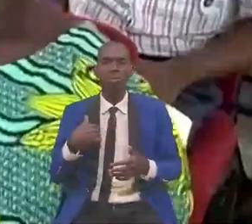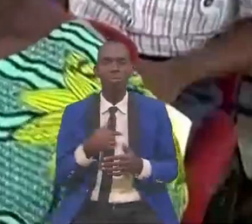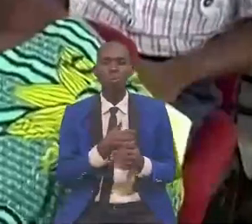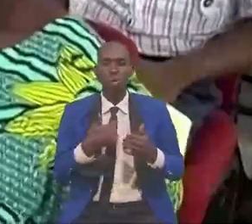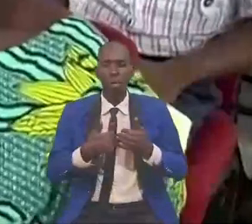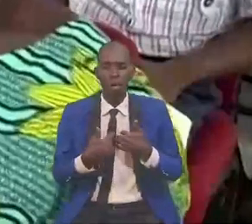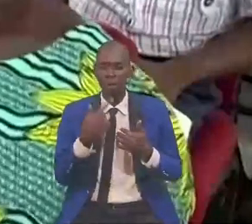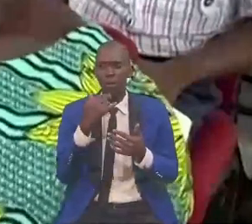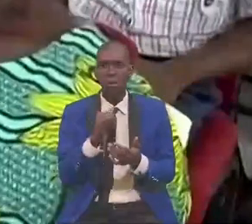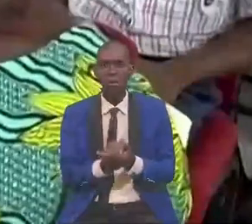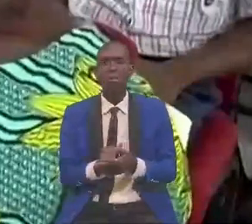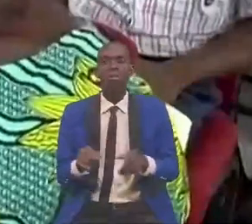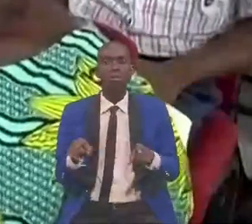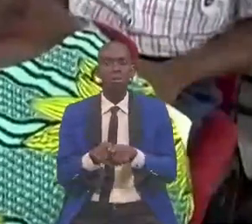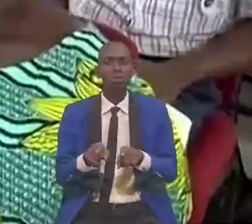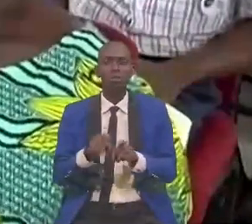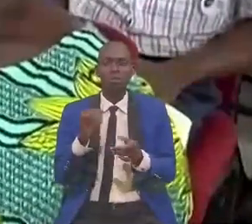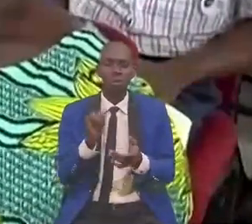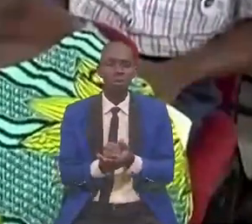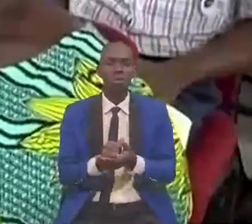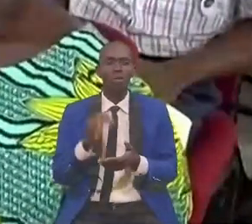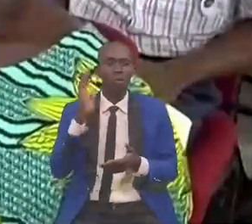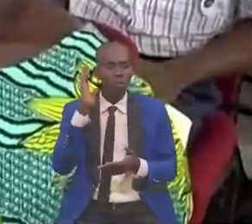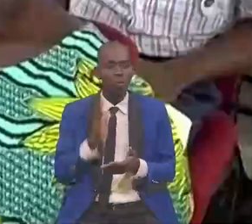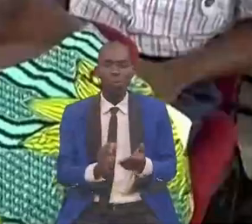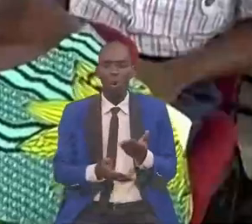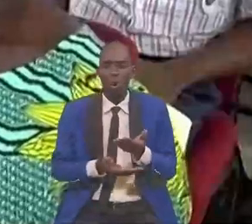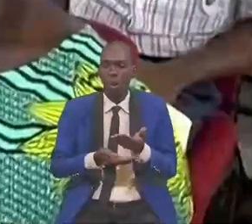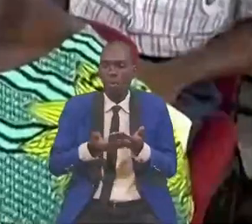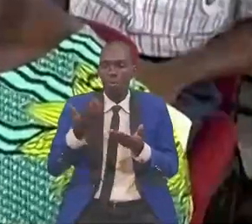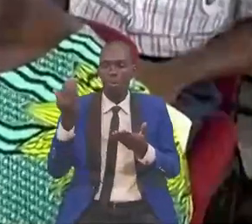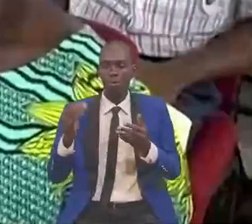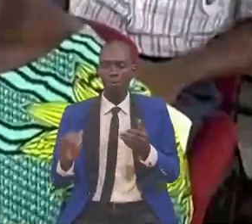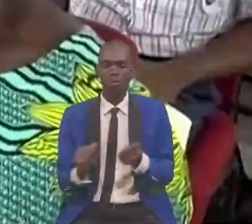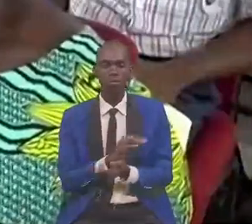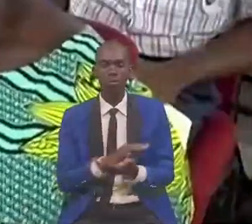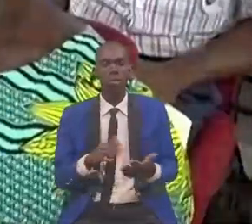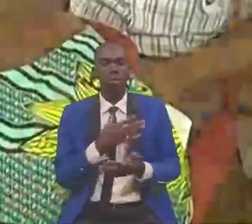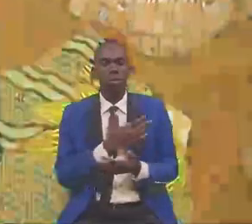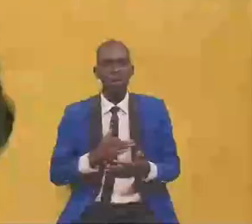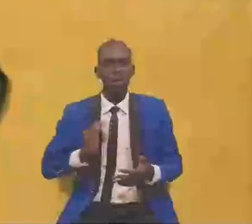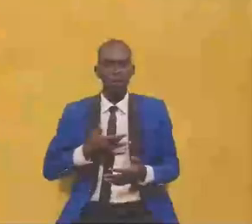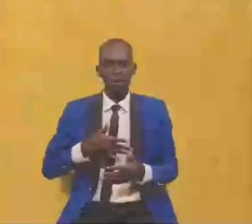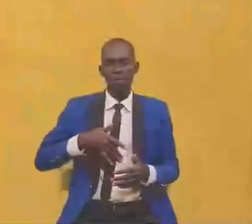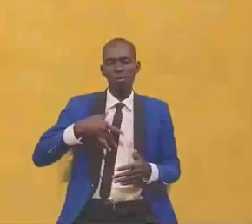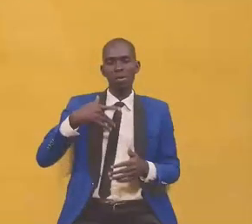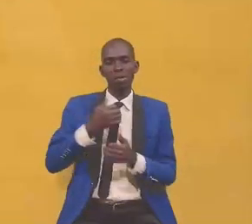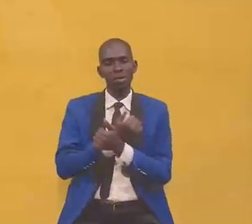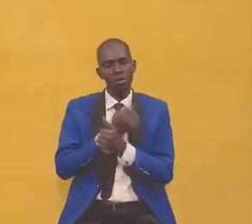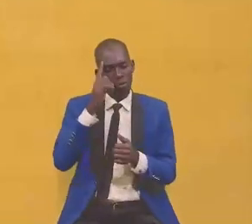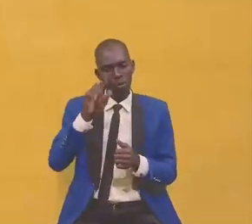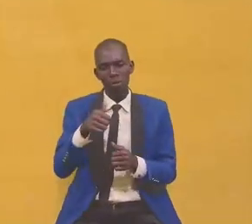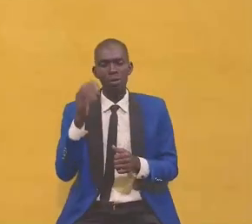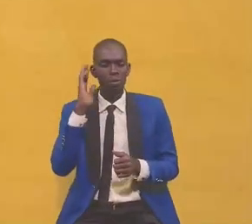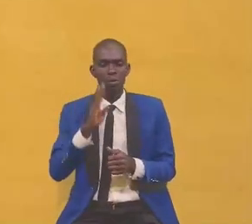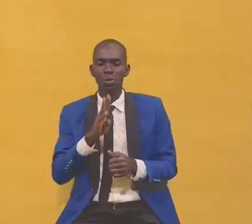cela va disparaître et l'affection va s'effondrer dans la société. Insensible,